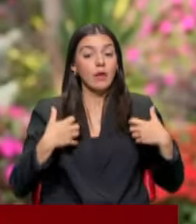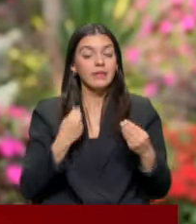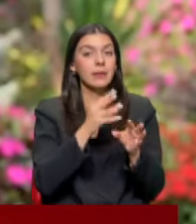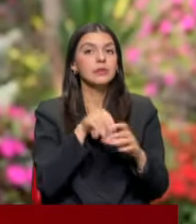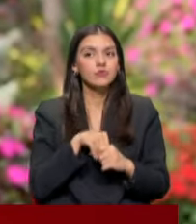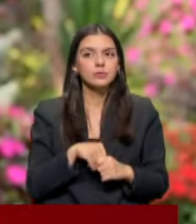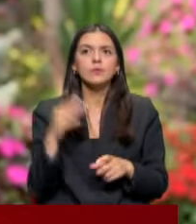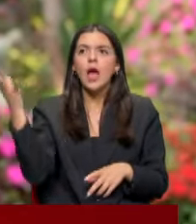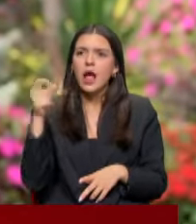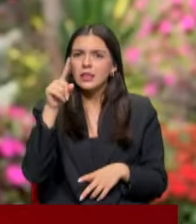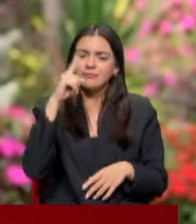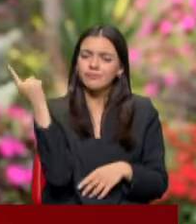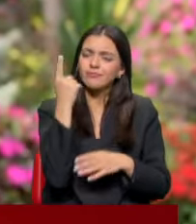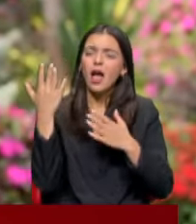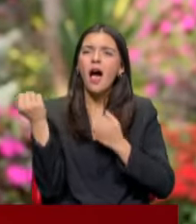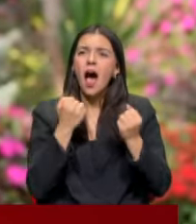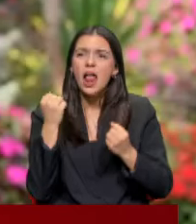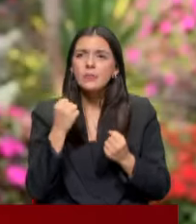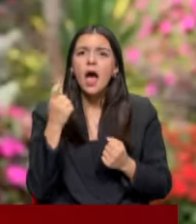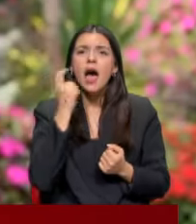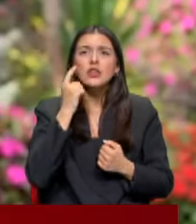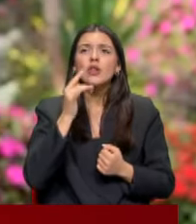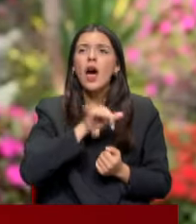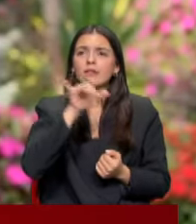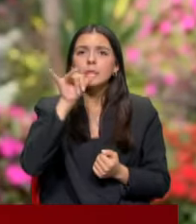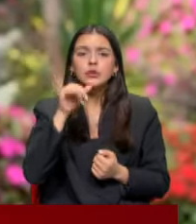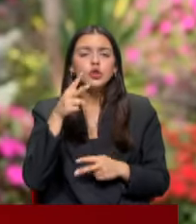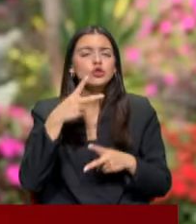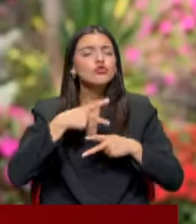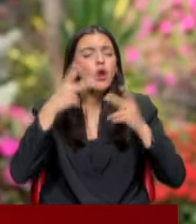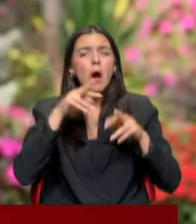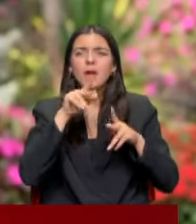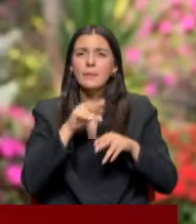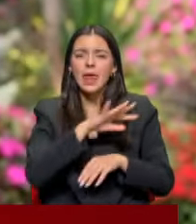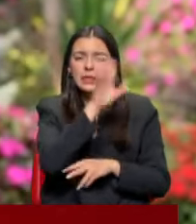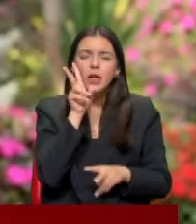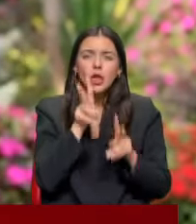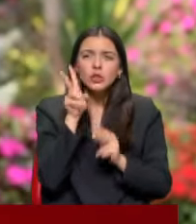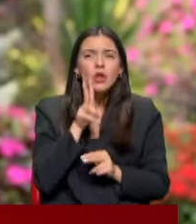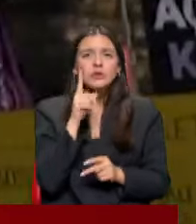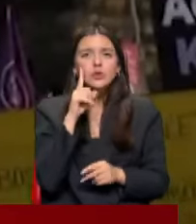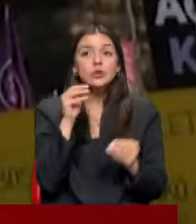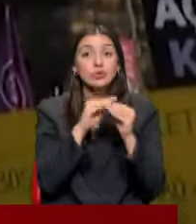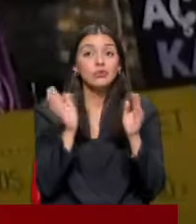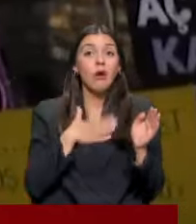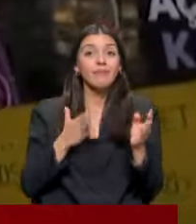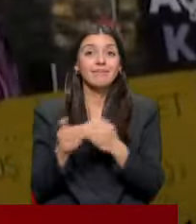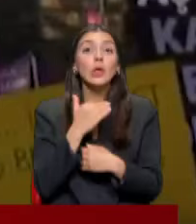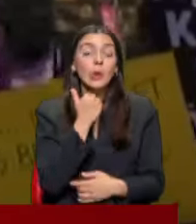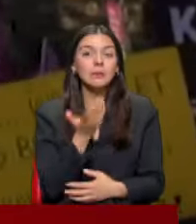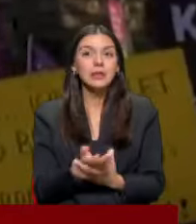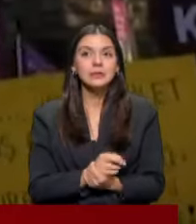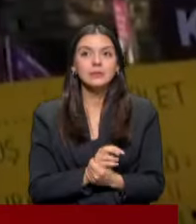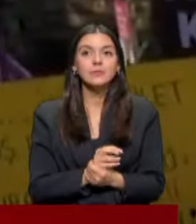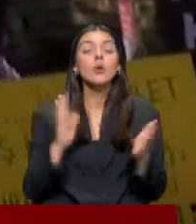on binlerce çakarlı araçları Atatürk Havalimanı'nda şov yaparak, topluma göstererek suçu önleyemezsiniz. Muhalefet kadın